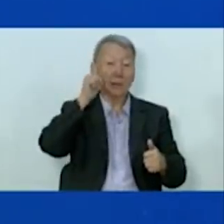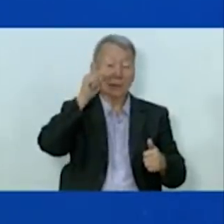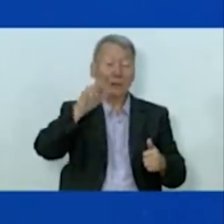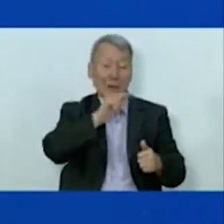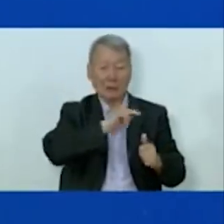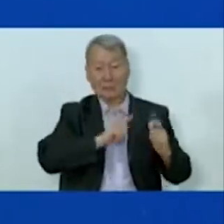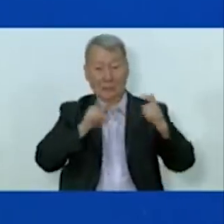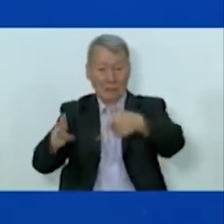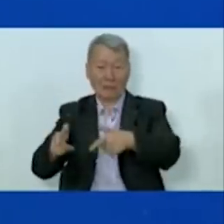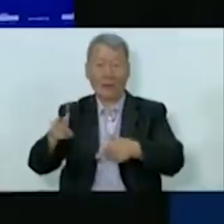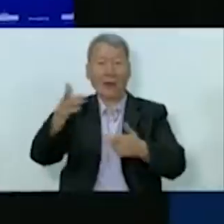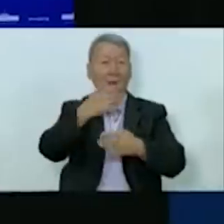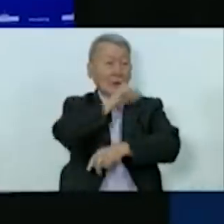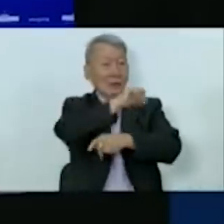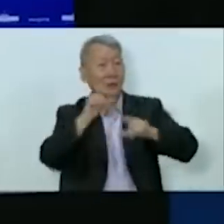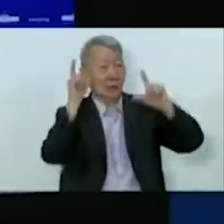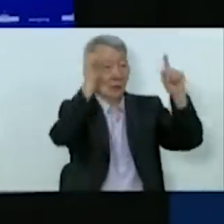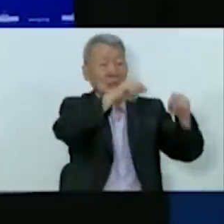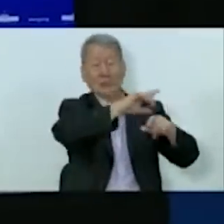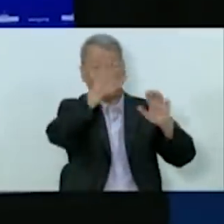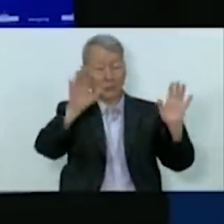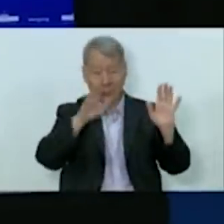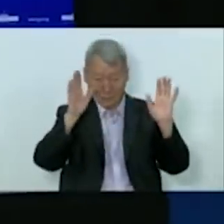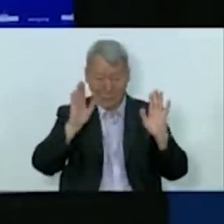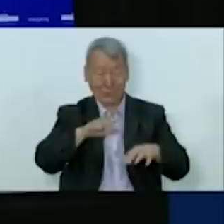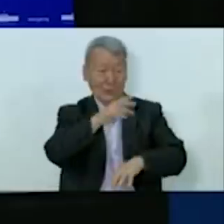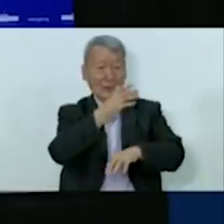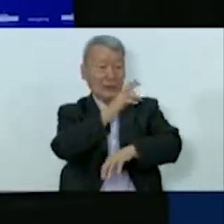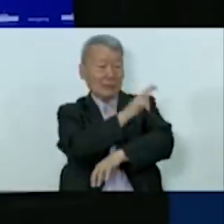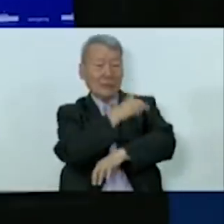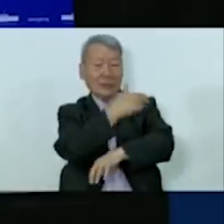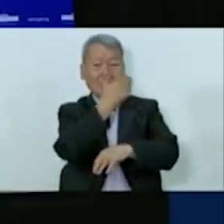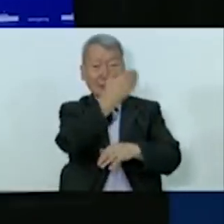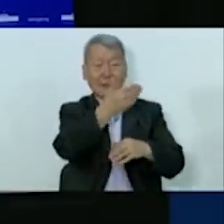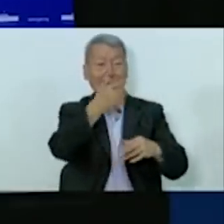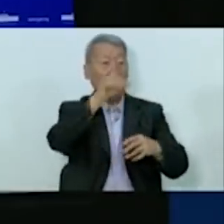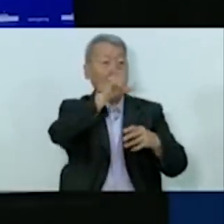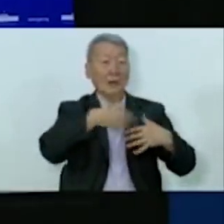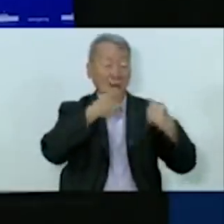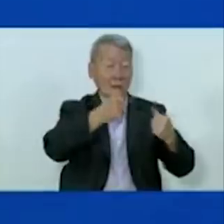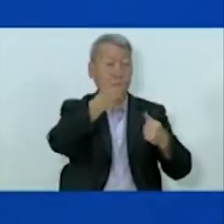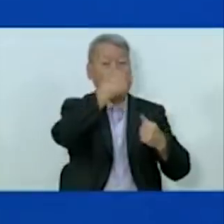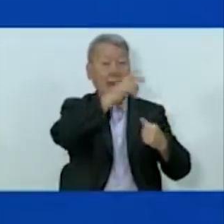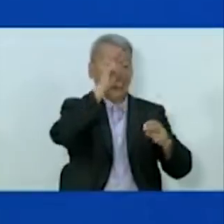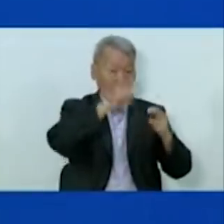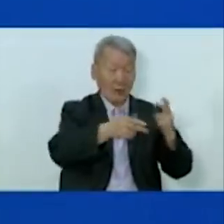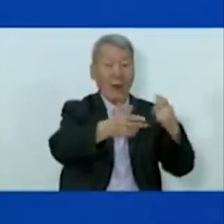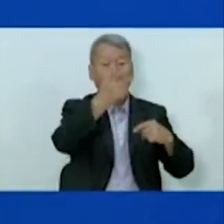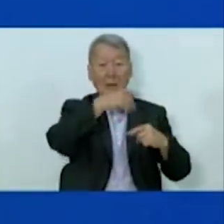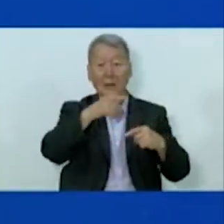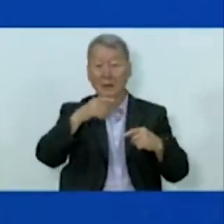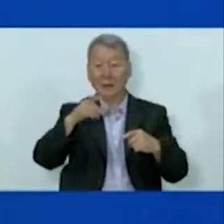алар чыгышат. Эч кандай чет мамлекетке кеткен жок. Аларда оору пайда болгондон кийин госпитализацияга